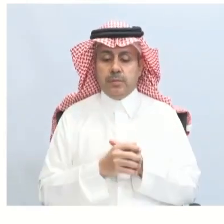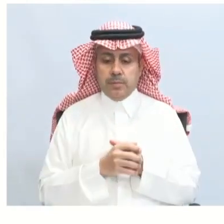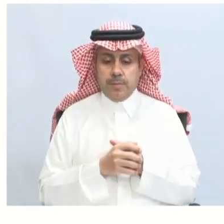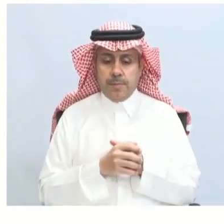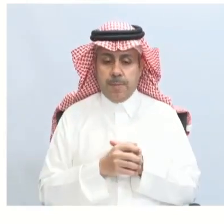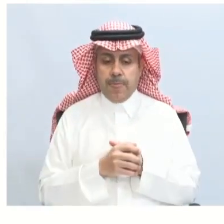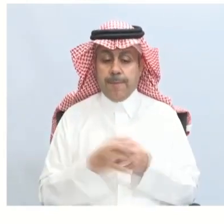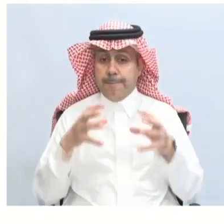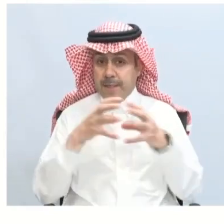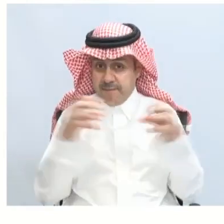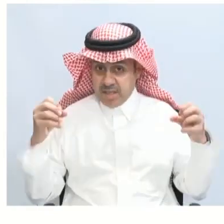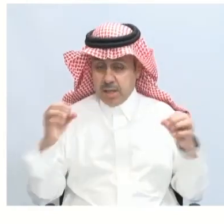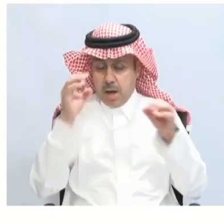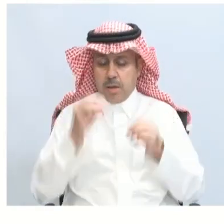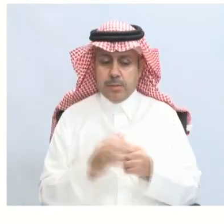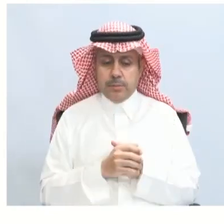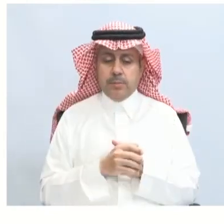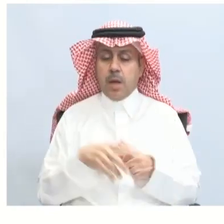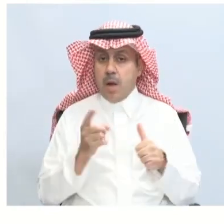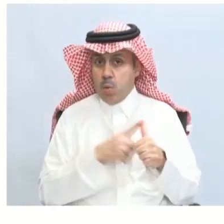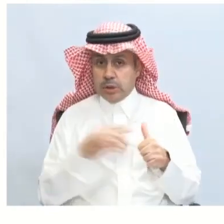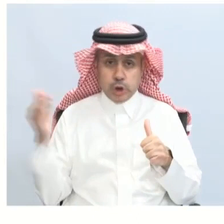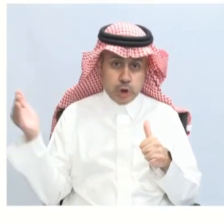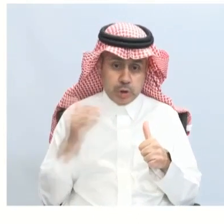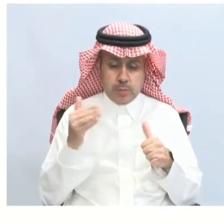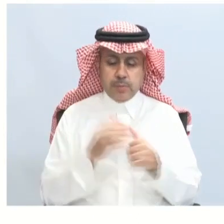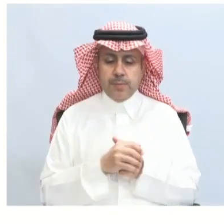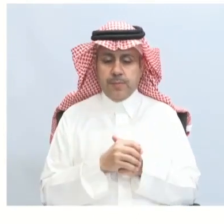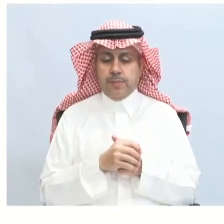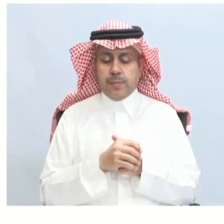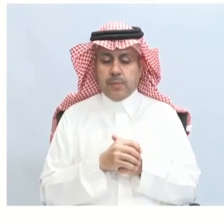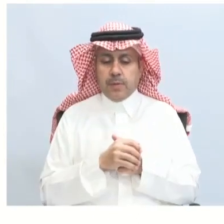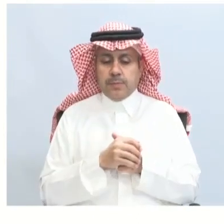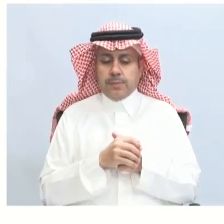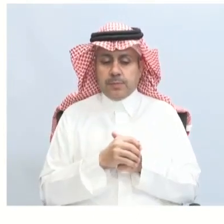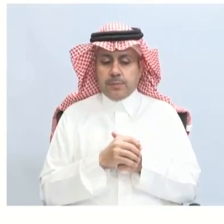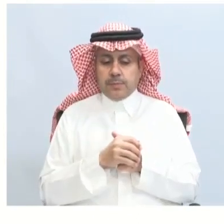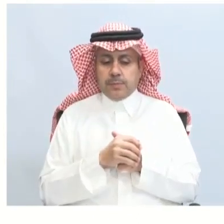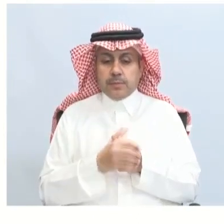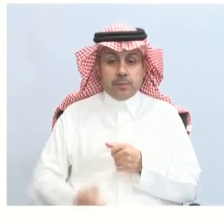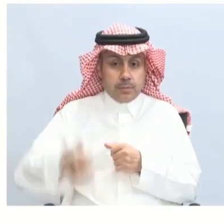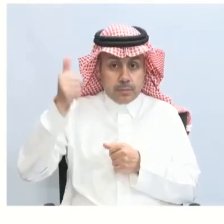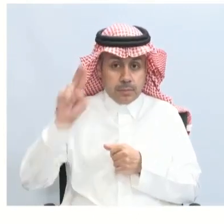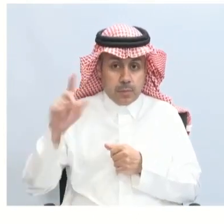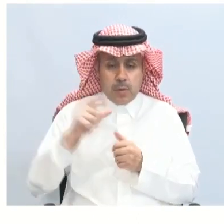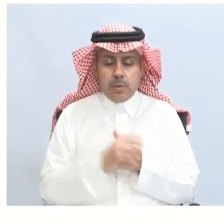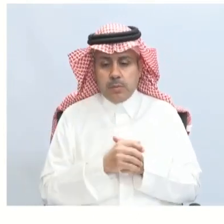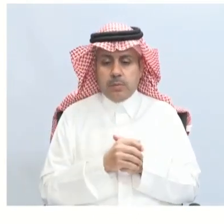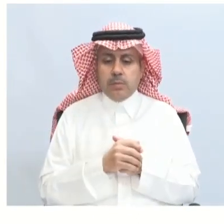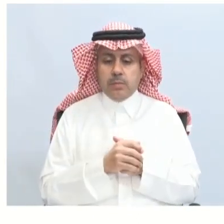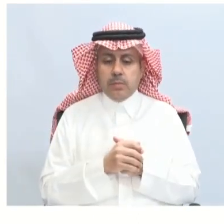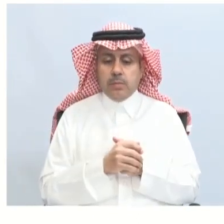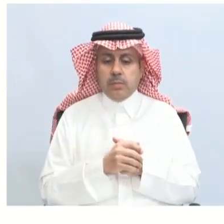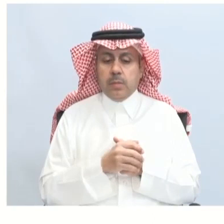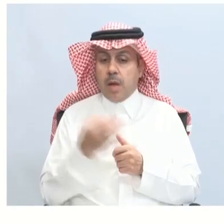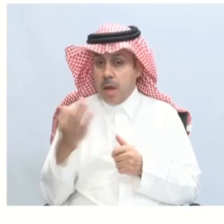المغالبة تفسير هذه الايات اولا جاء في قول الله عز وجل اتل ما معنى كلمه اتل اي اي